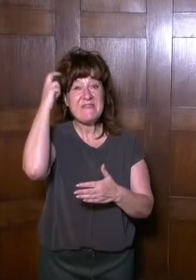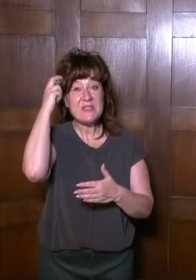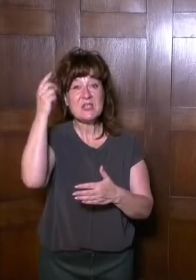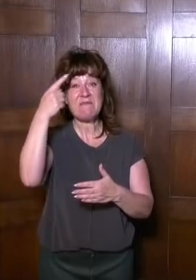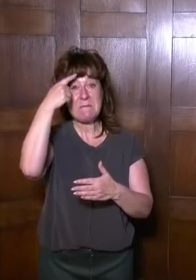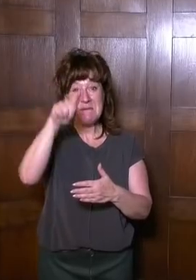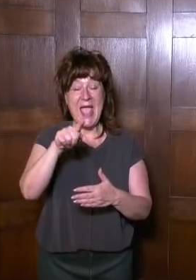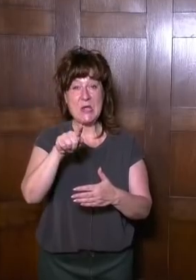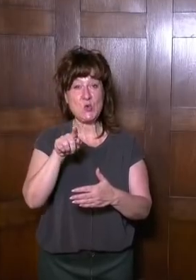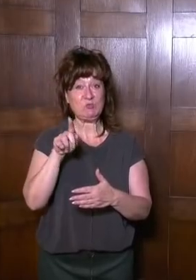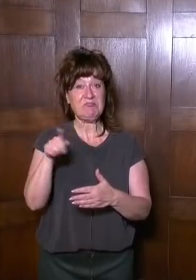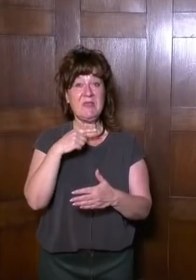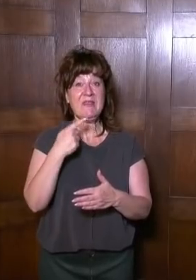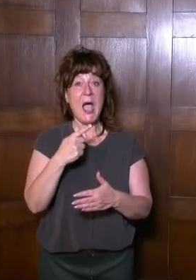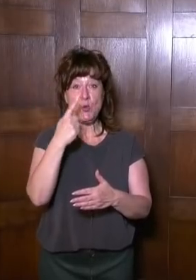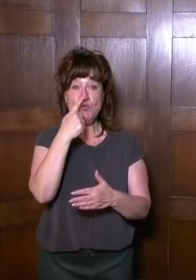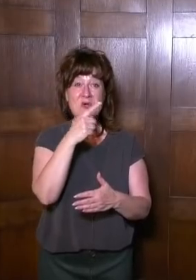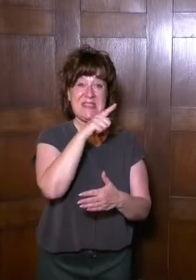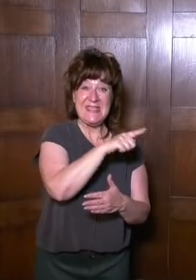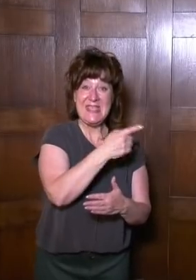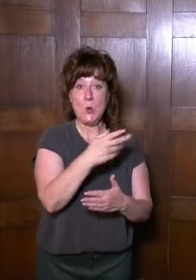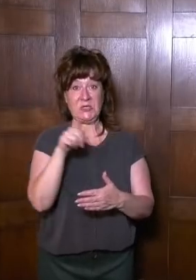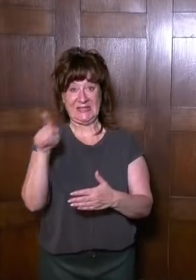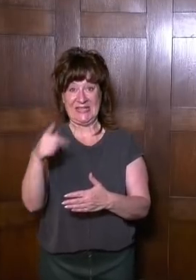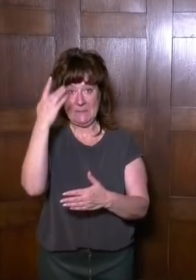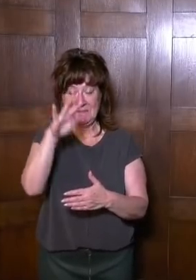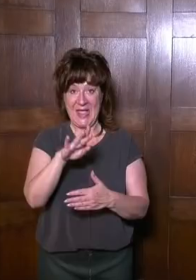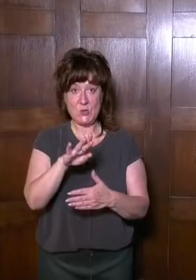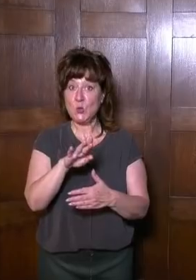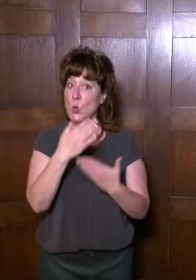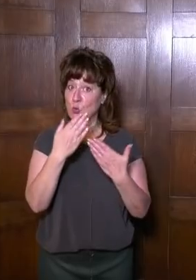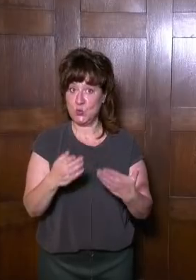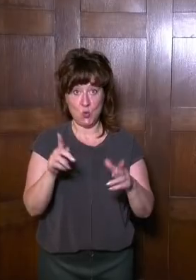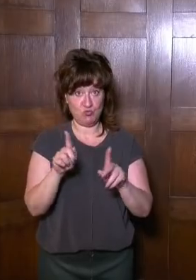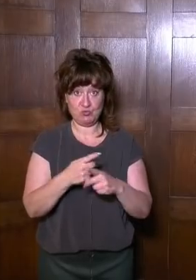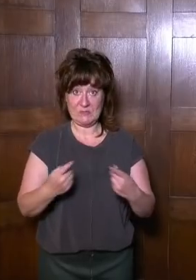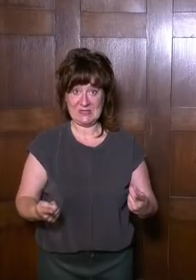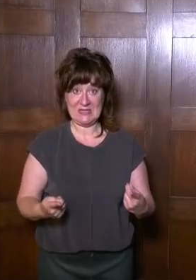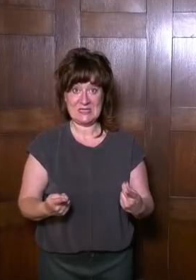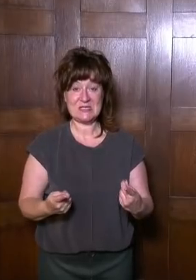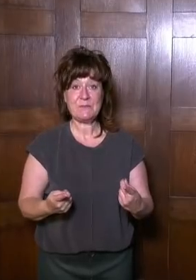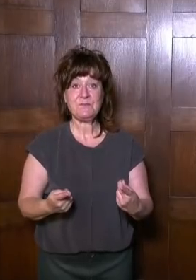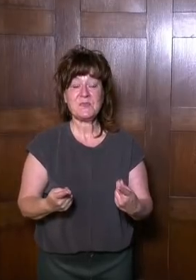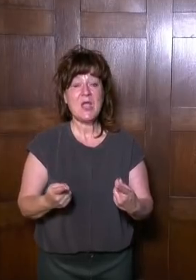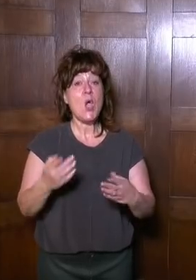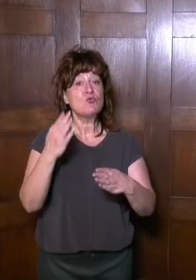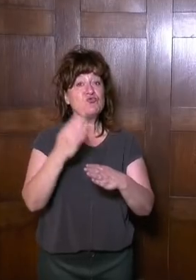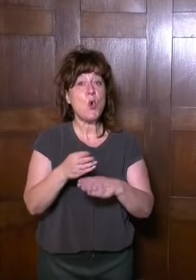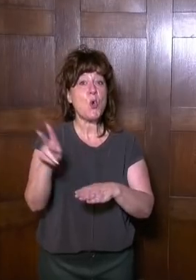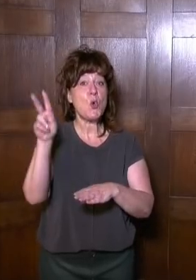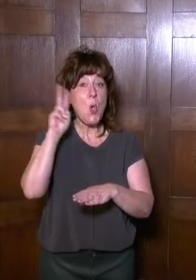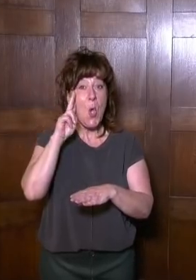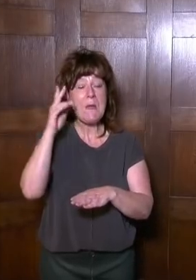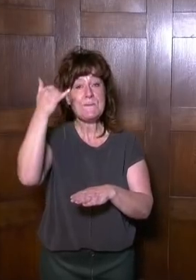anderen zitiert. Das ist natürlich nicht richtig. Wir haben gehört, was in Berlin